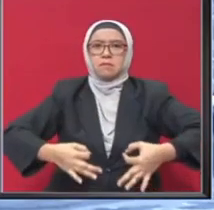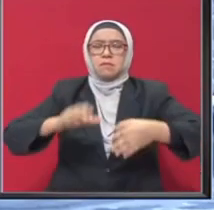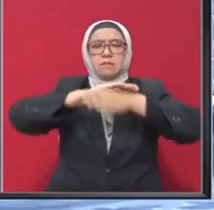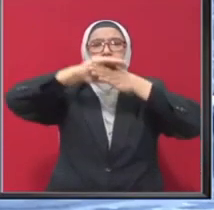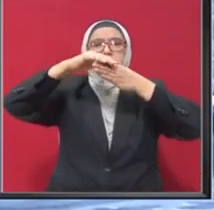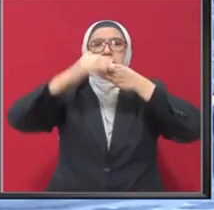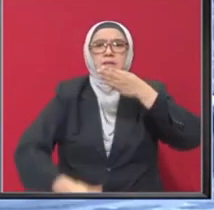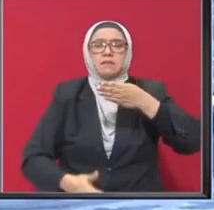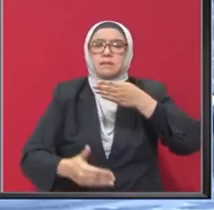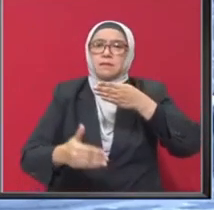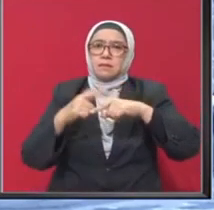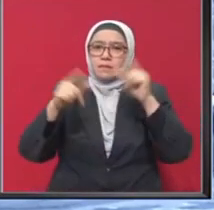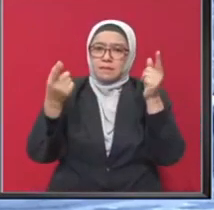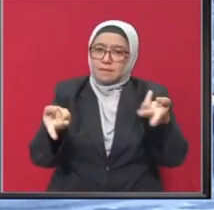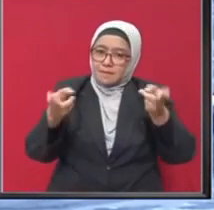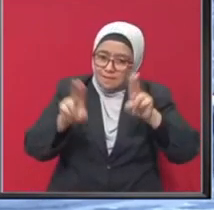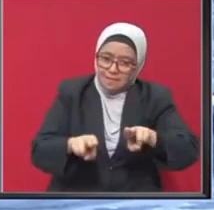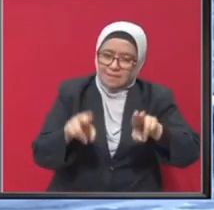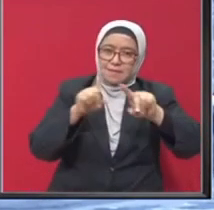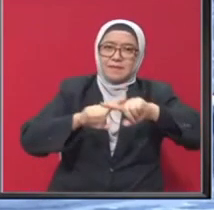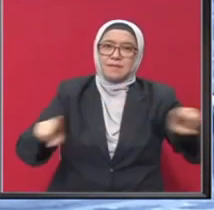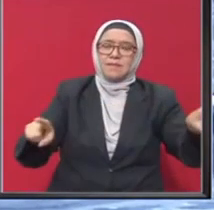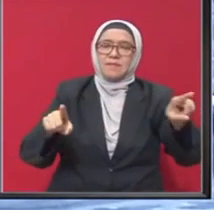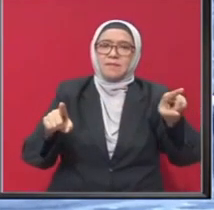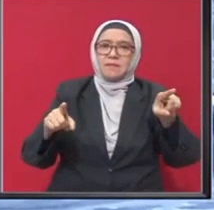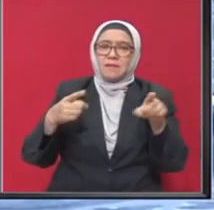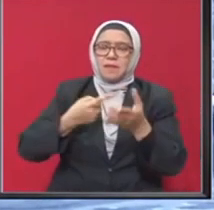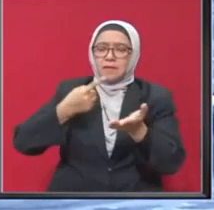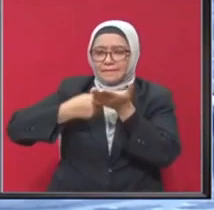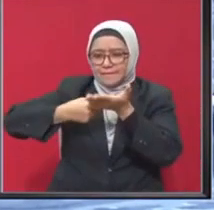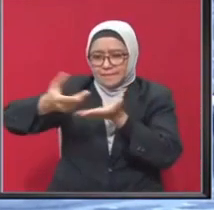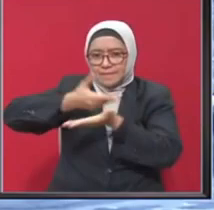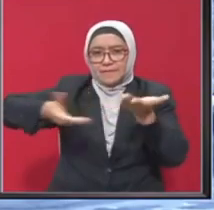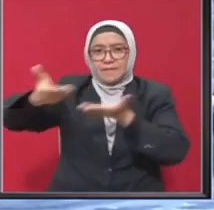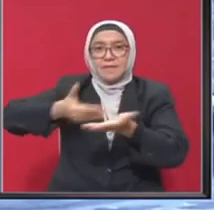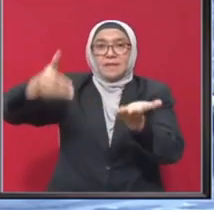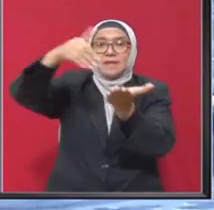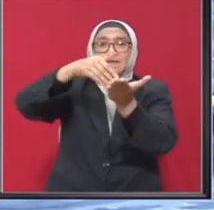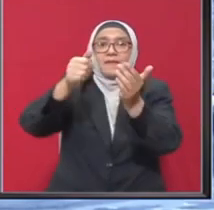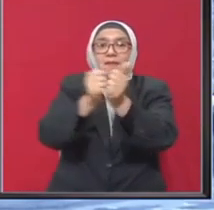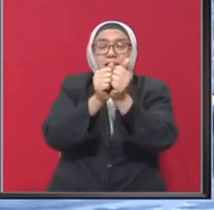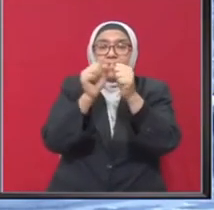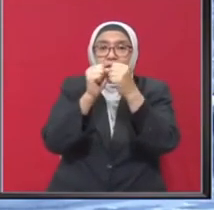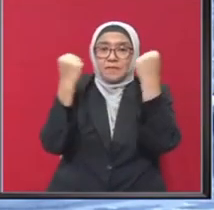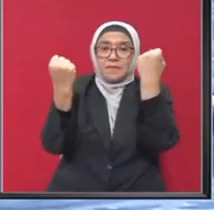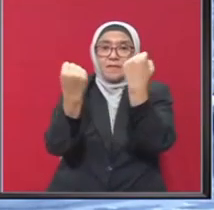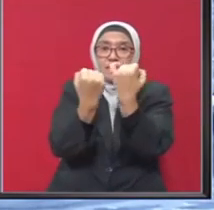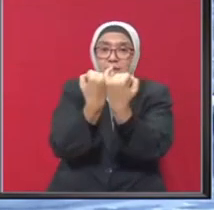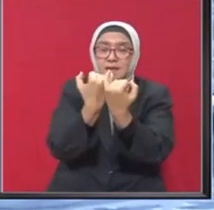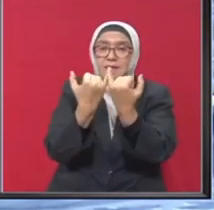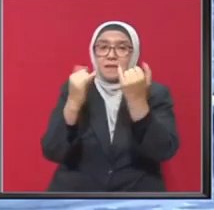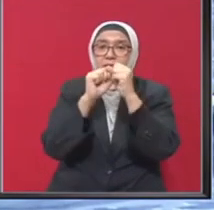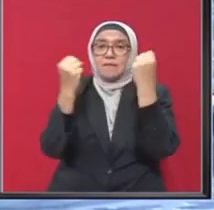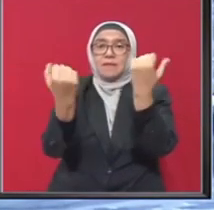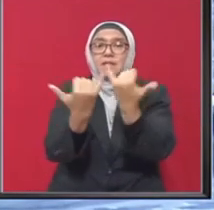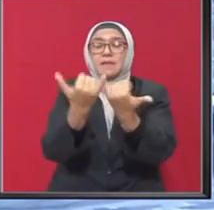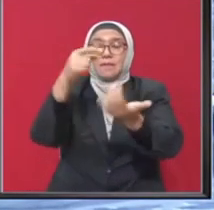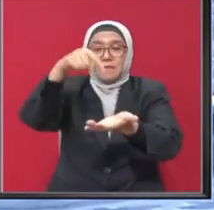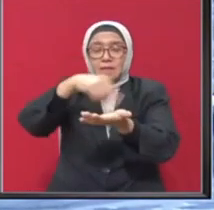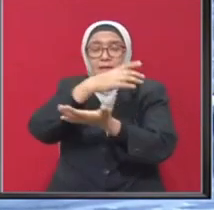kontrak tetapi telah diadakan rundingan smule dengan syariah ini dan pada bulan julai